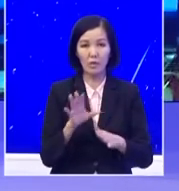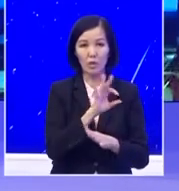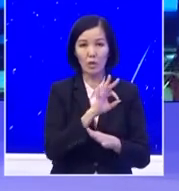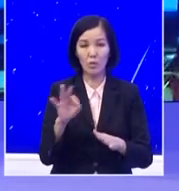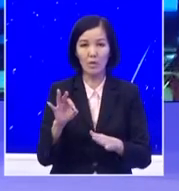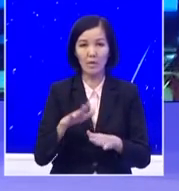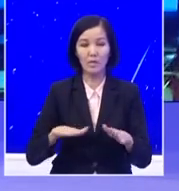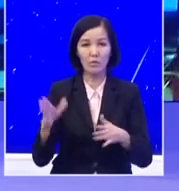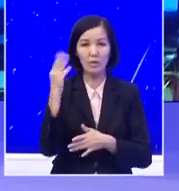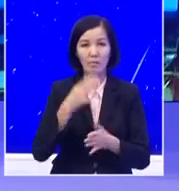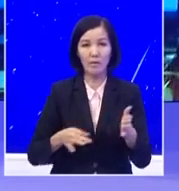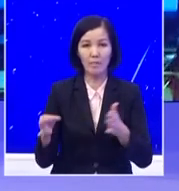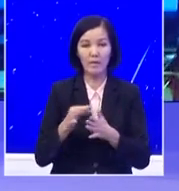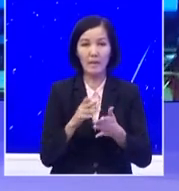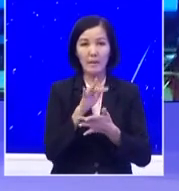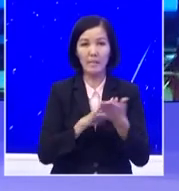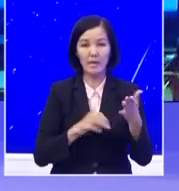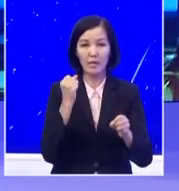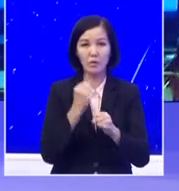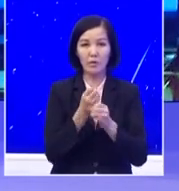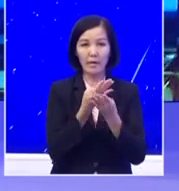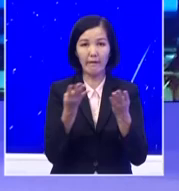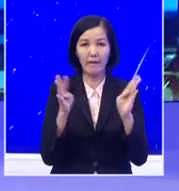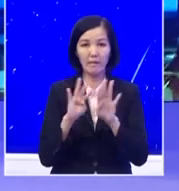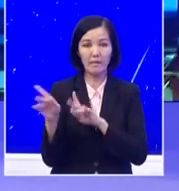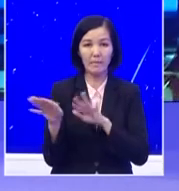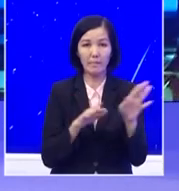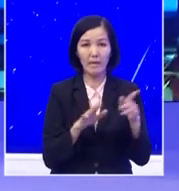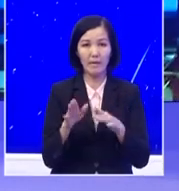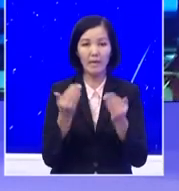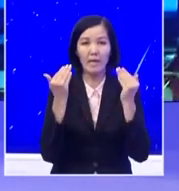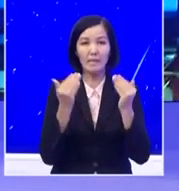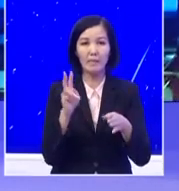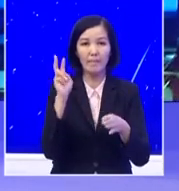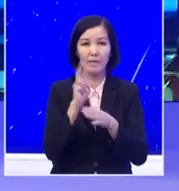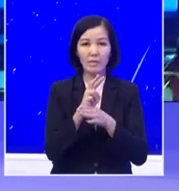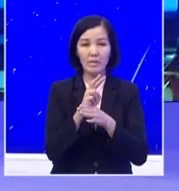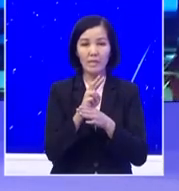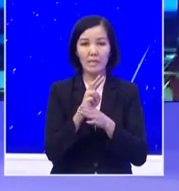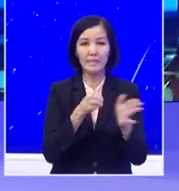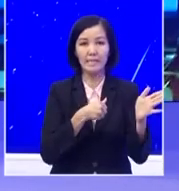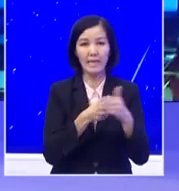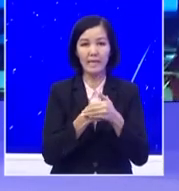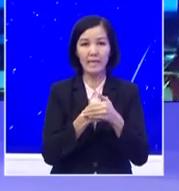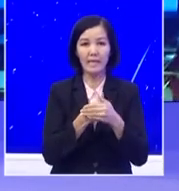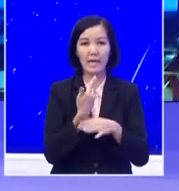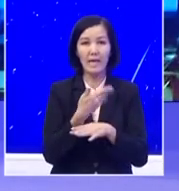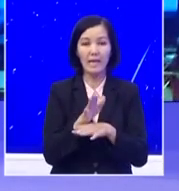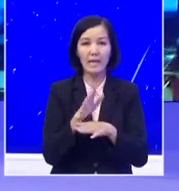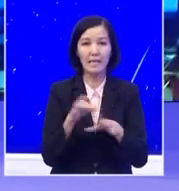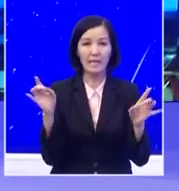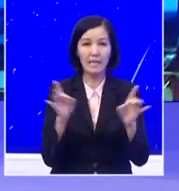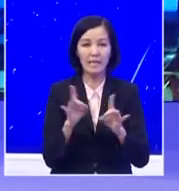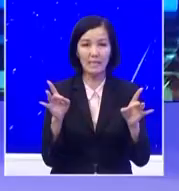территории Алматинской области, продлены строгие карантинные меры. Отныне для посещения закрыты летние площадки кафе и